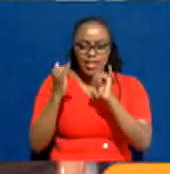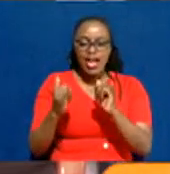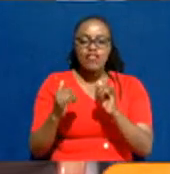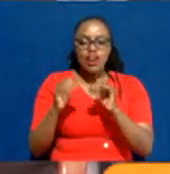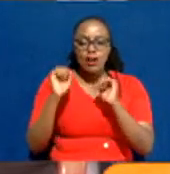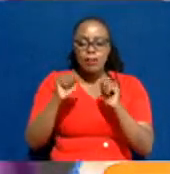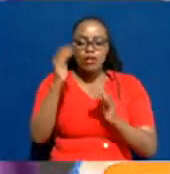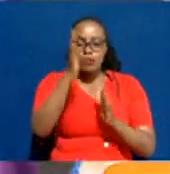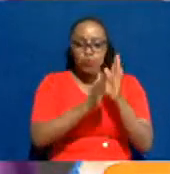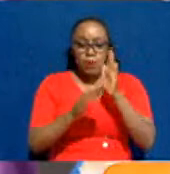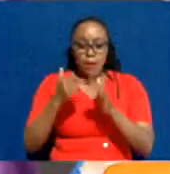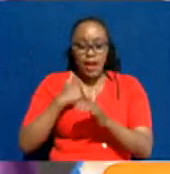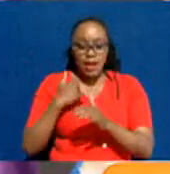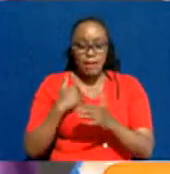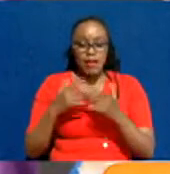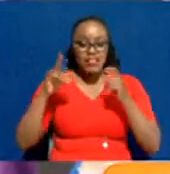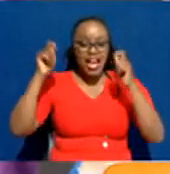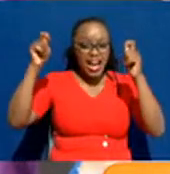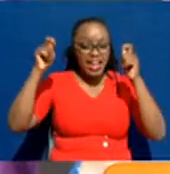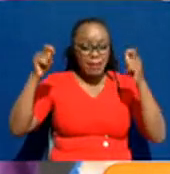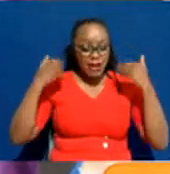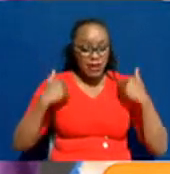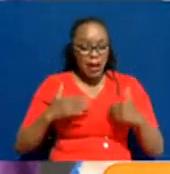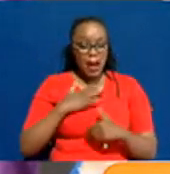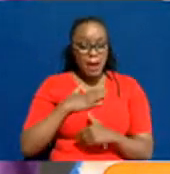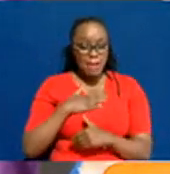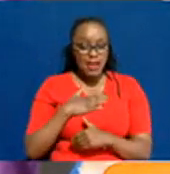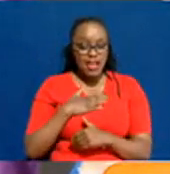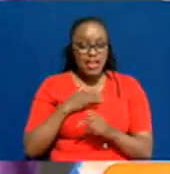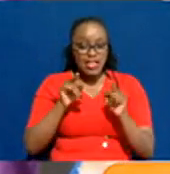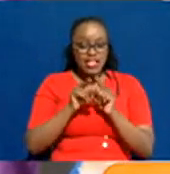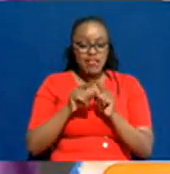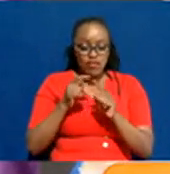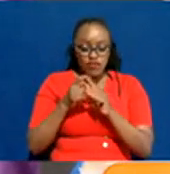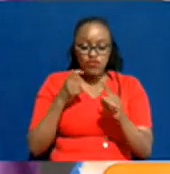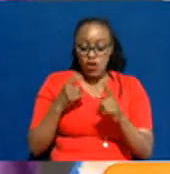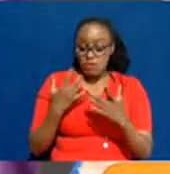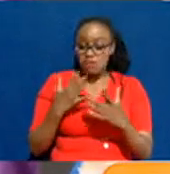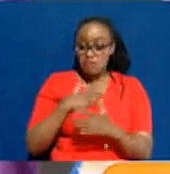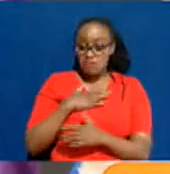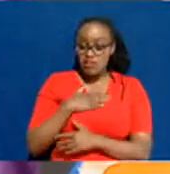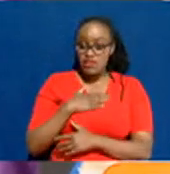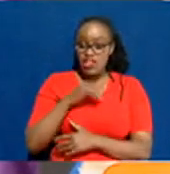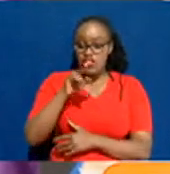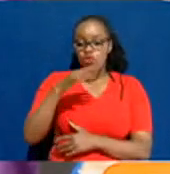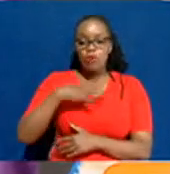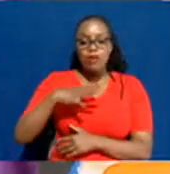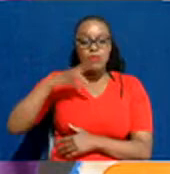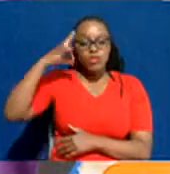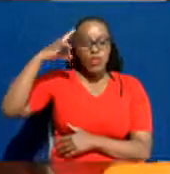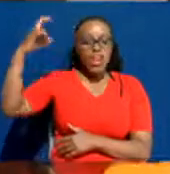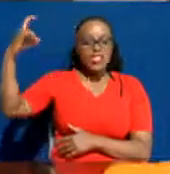mnaweza kunipangia mimi ati maandamano? Ati mpate chochote kutoka kwangu? You are dreaming.